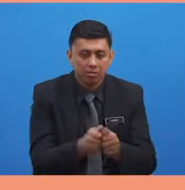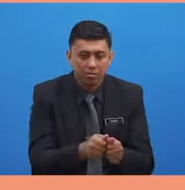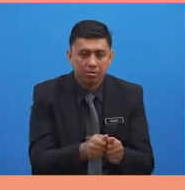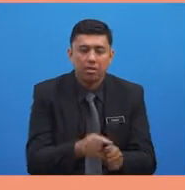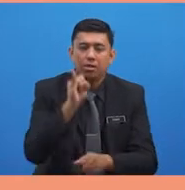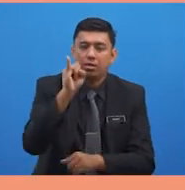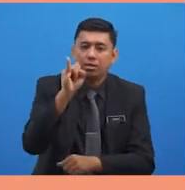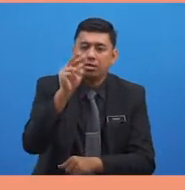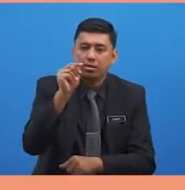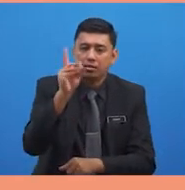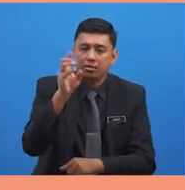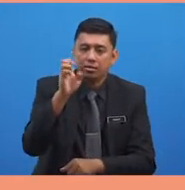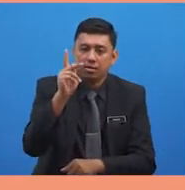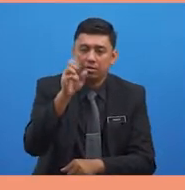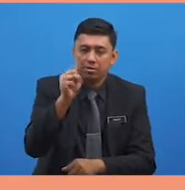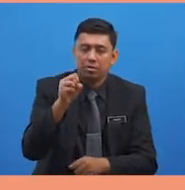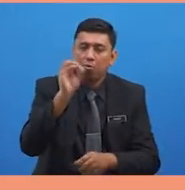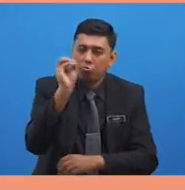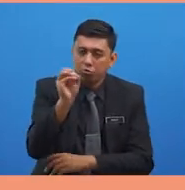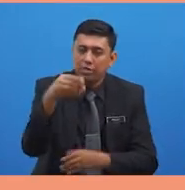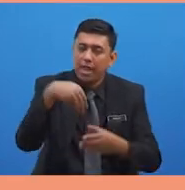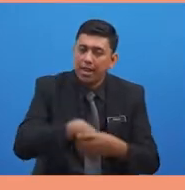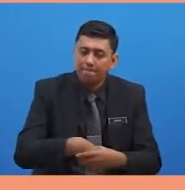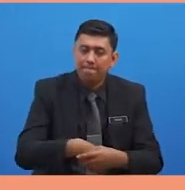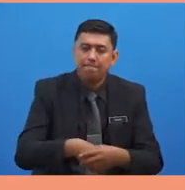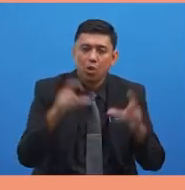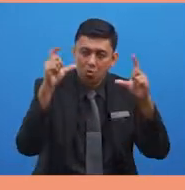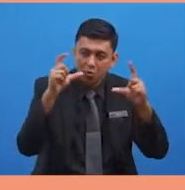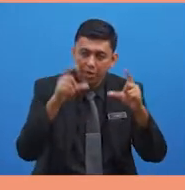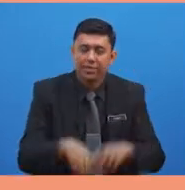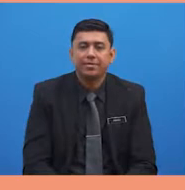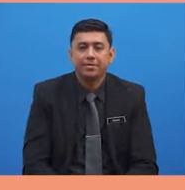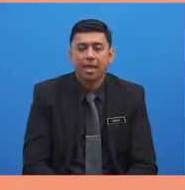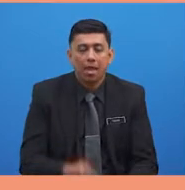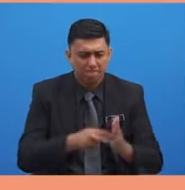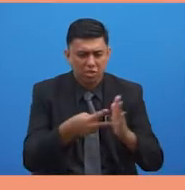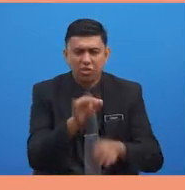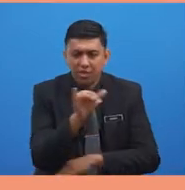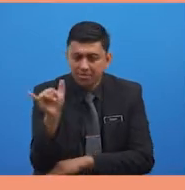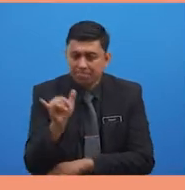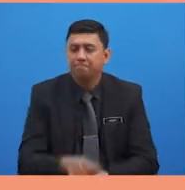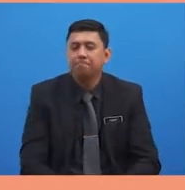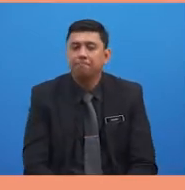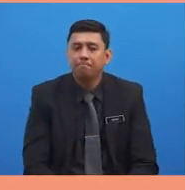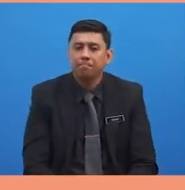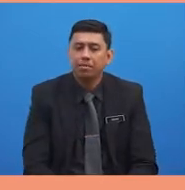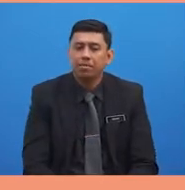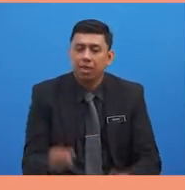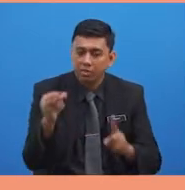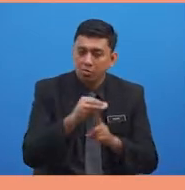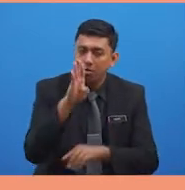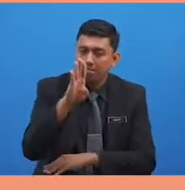dengan indeks sifar dalam tanda kurungan. Maksud pernyataan ini ialah